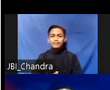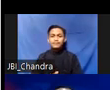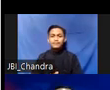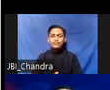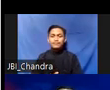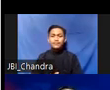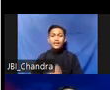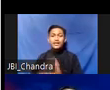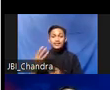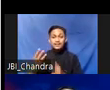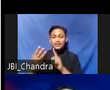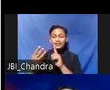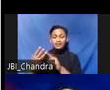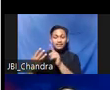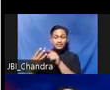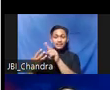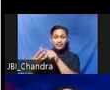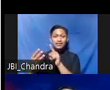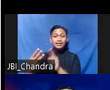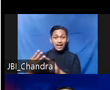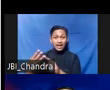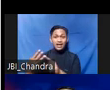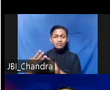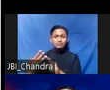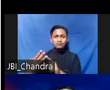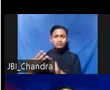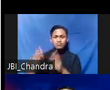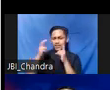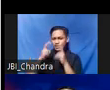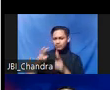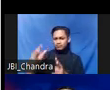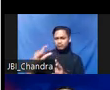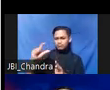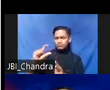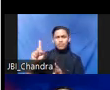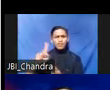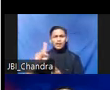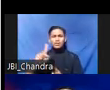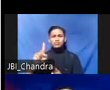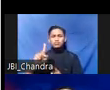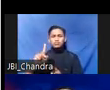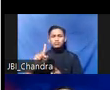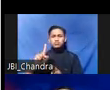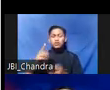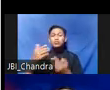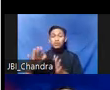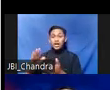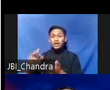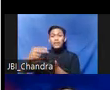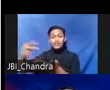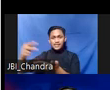yang ketiga yaitu melacak bacaan identifikasi referensi mana yang belum ataupun telah dibaca jadi